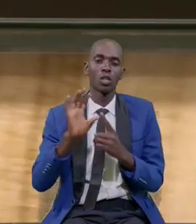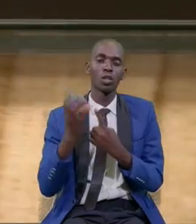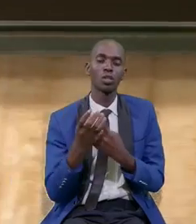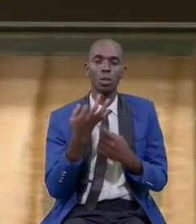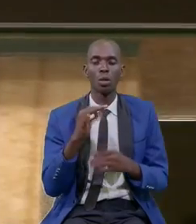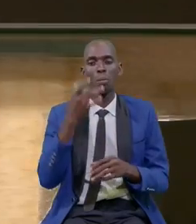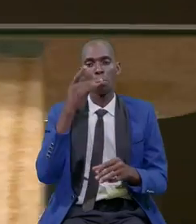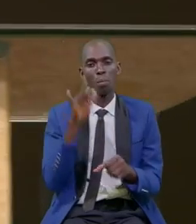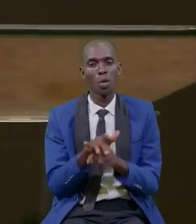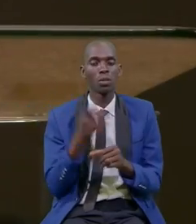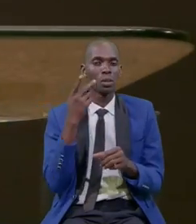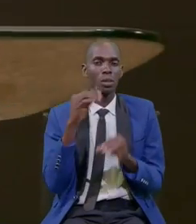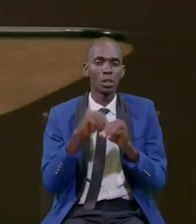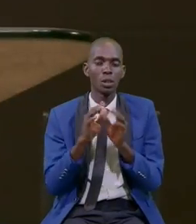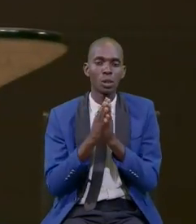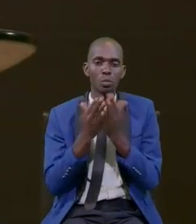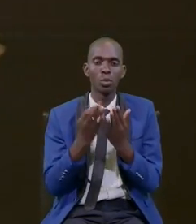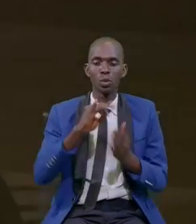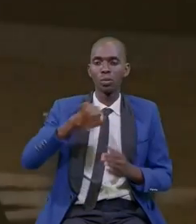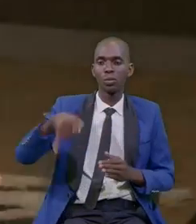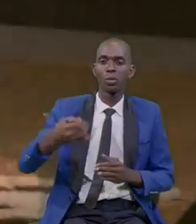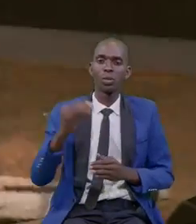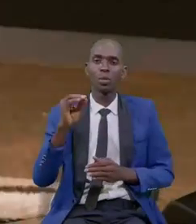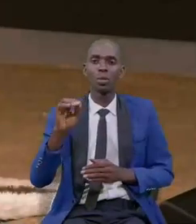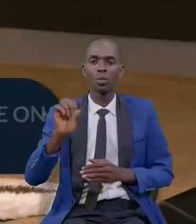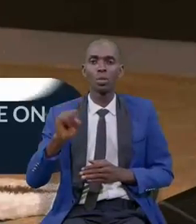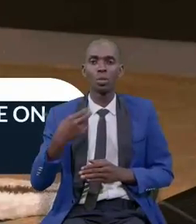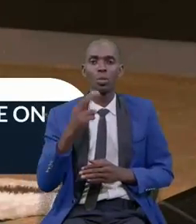Ils se sont accordés de cette condition d'alliance.